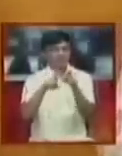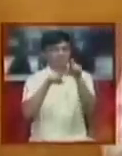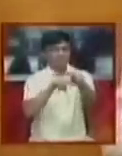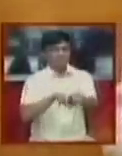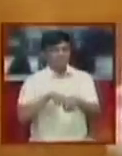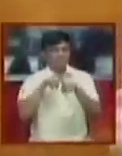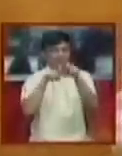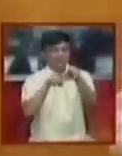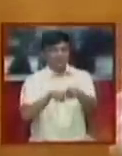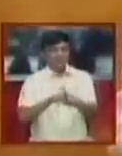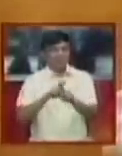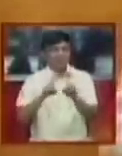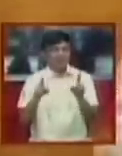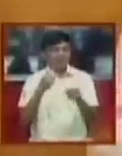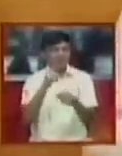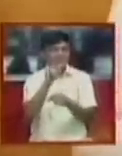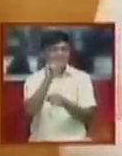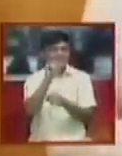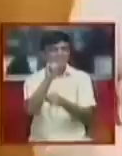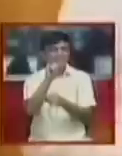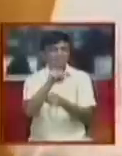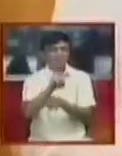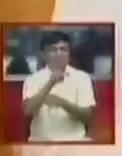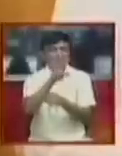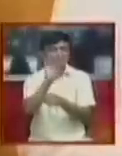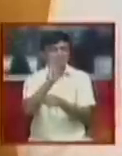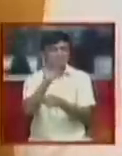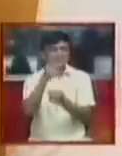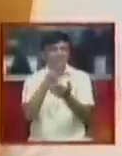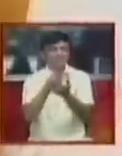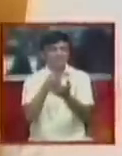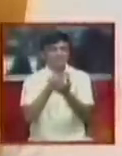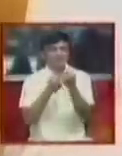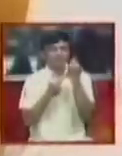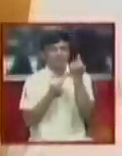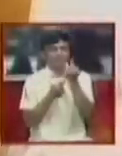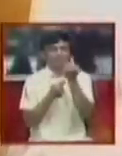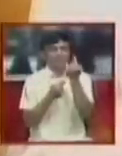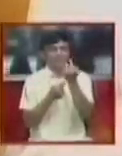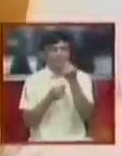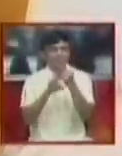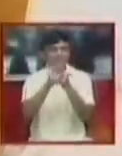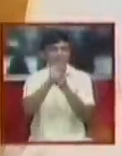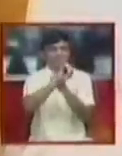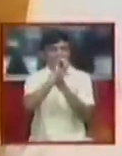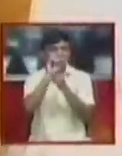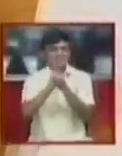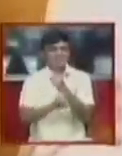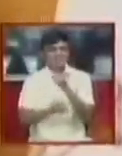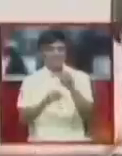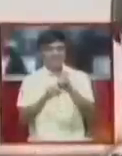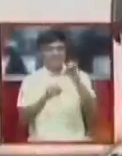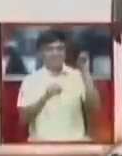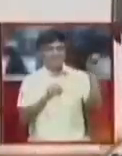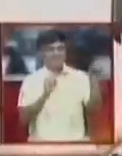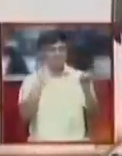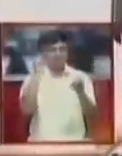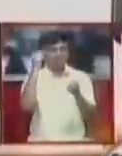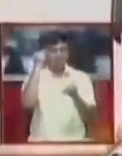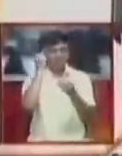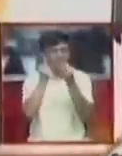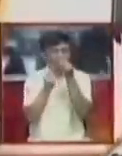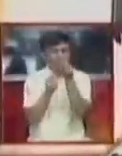pagmimina. Subalit 13.4 billion pesos lamang o 7% ang napunta sa kaban ng